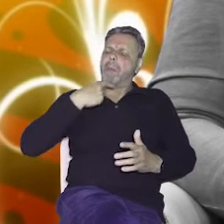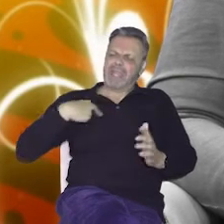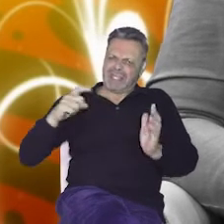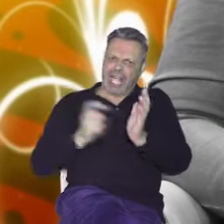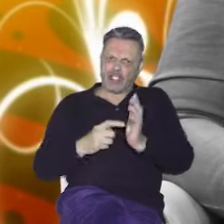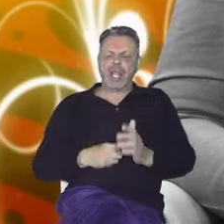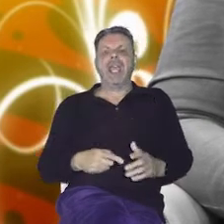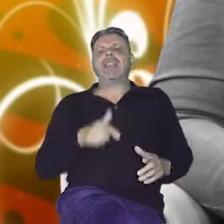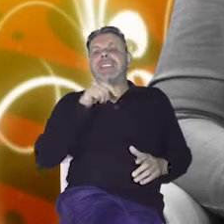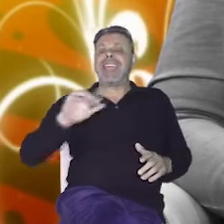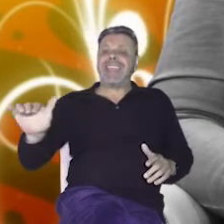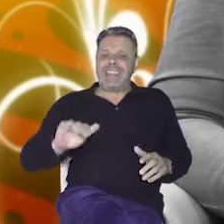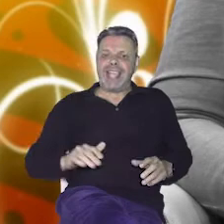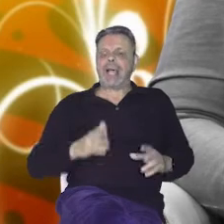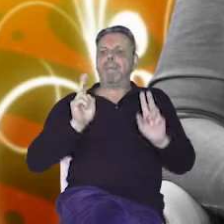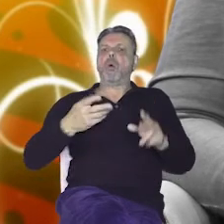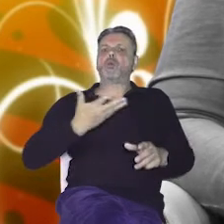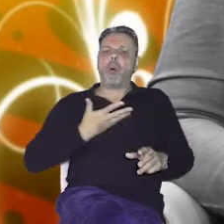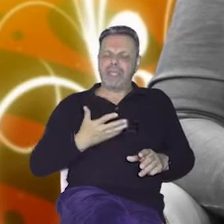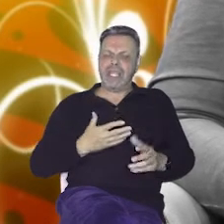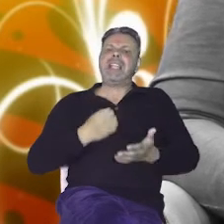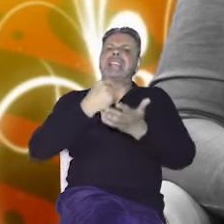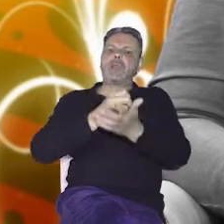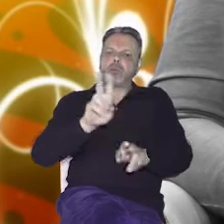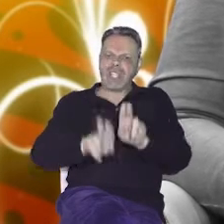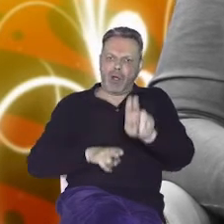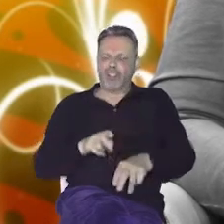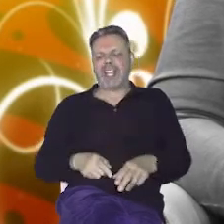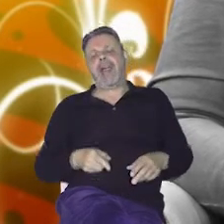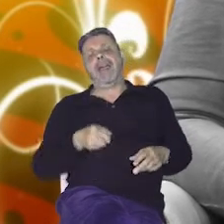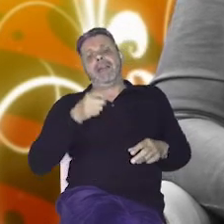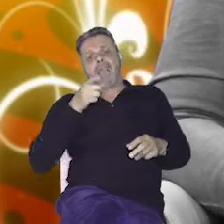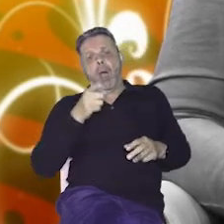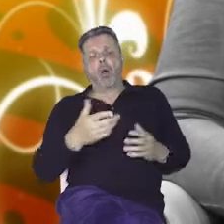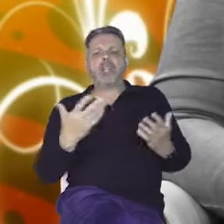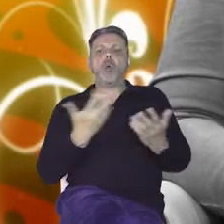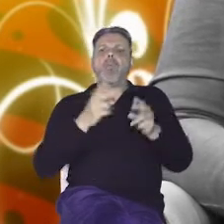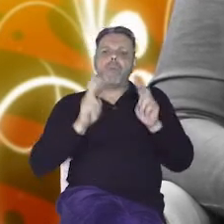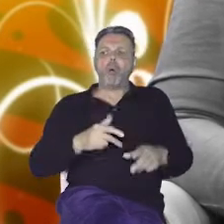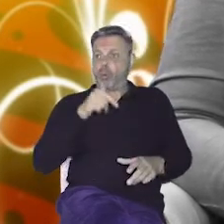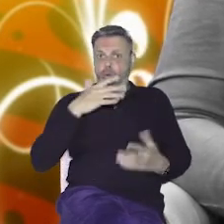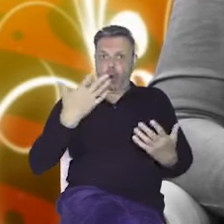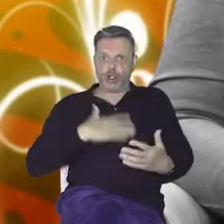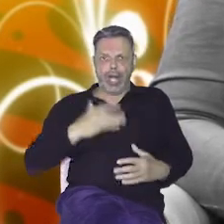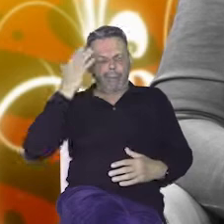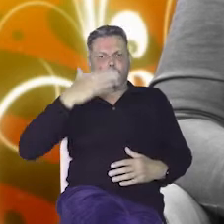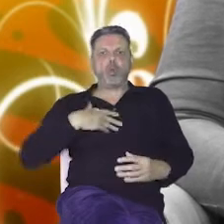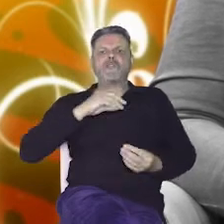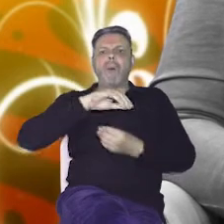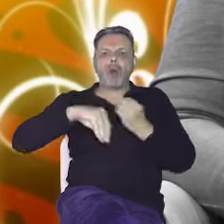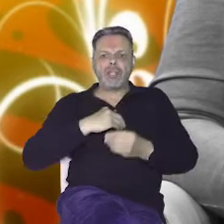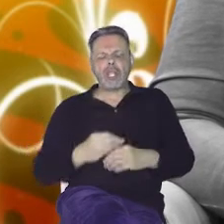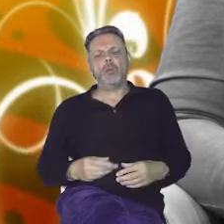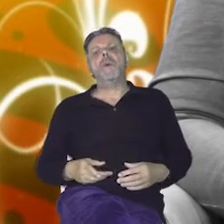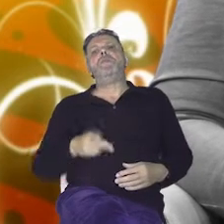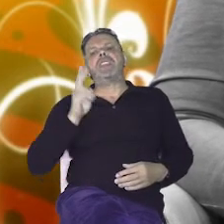se i djeca da mogu dobiti status njegovatelja. Tako je. Znači da oni koji mogu i koji žele brinuti o svojim roditeljima da